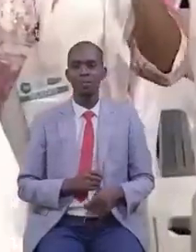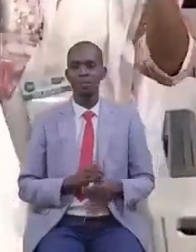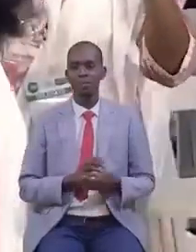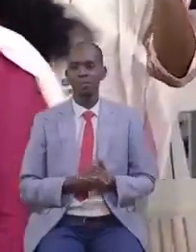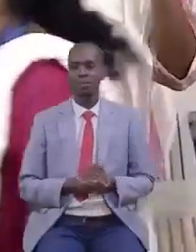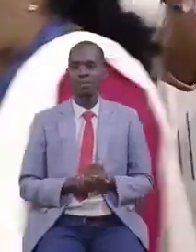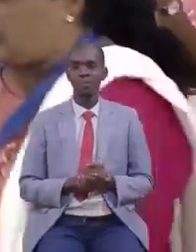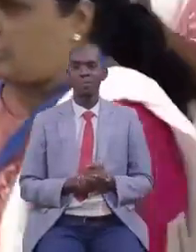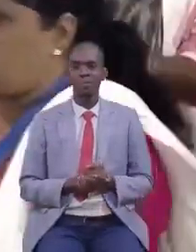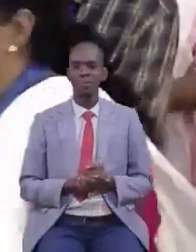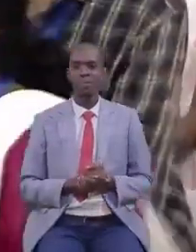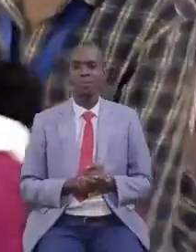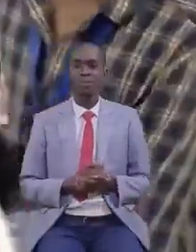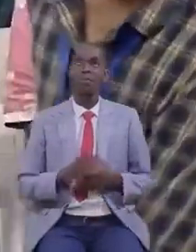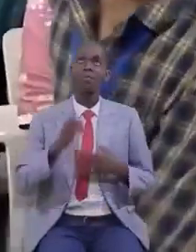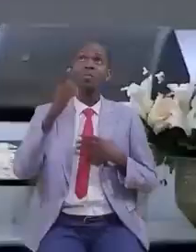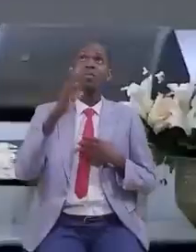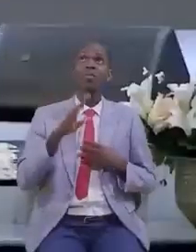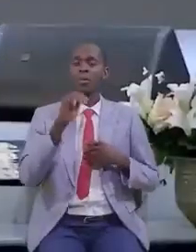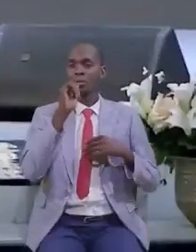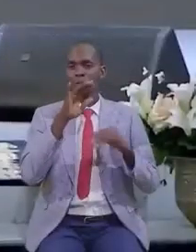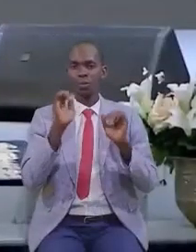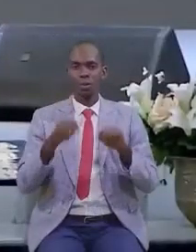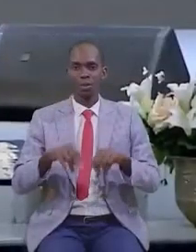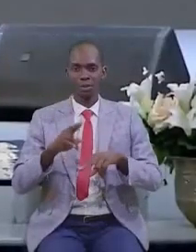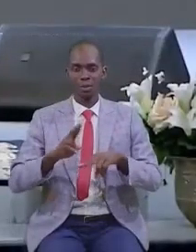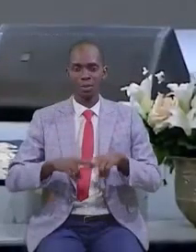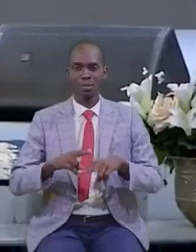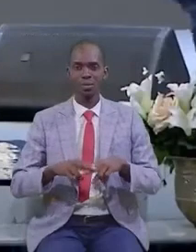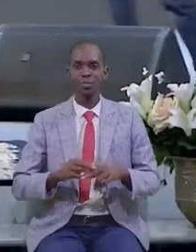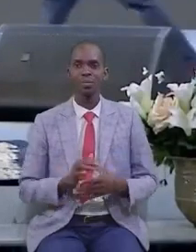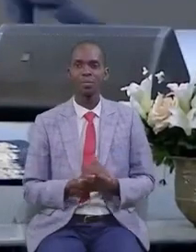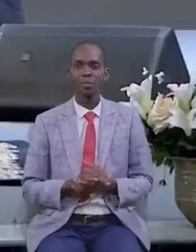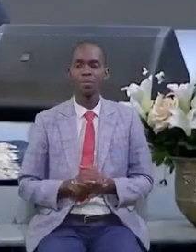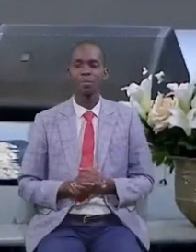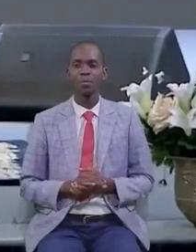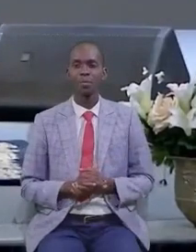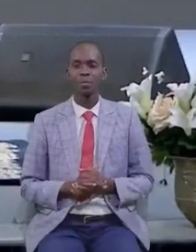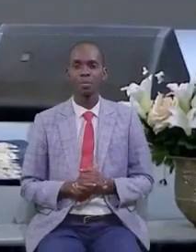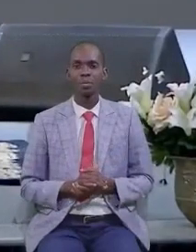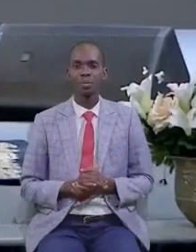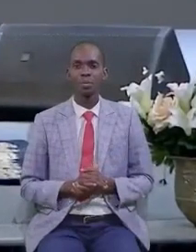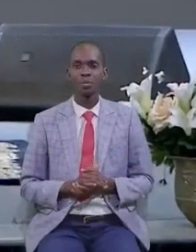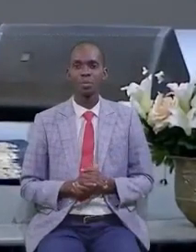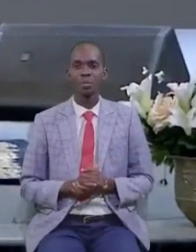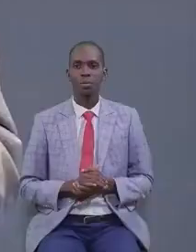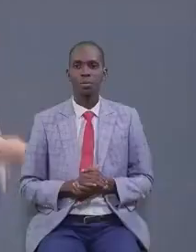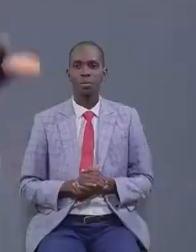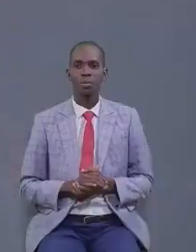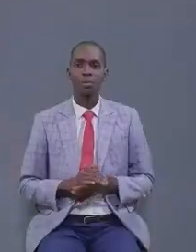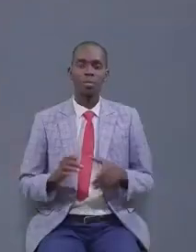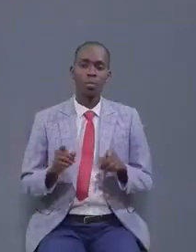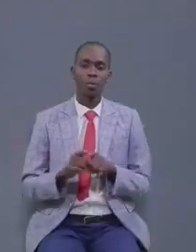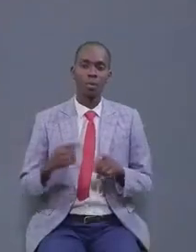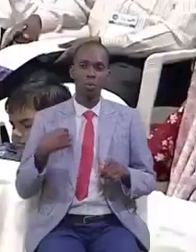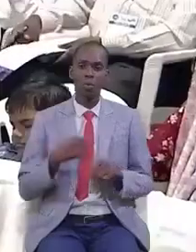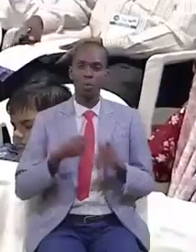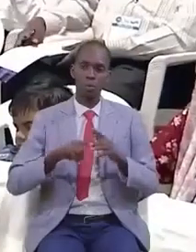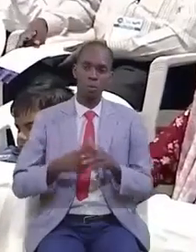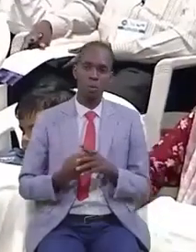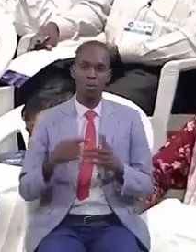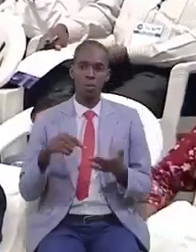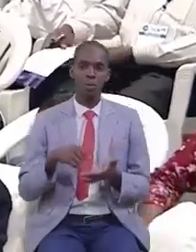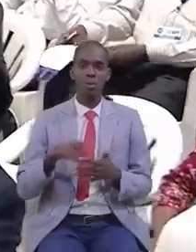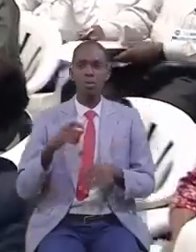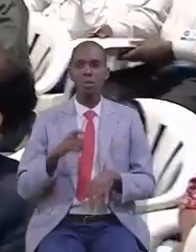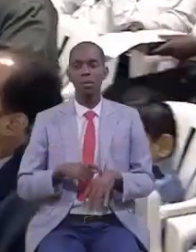ఆమేన్. God bless you. You can sit down. దేవుడు మిమ్మల్ని దీవించును గాక కూర్చోవలసిందిగా మనవి. As we begin this time,